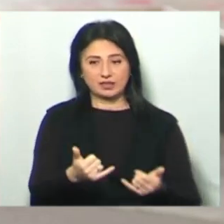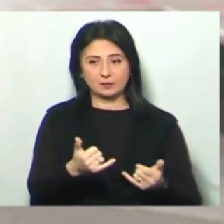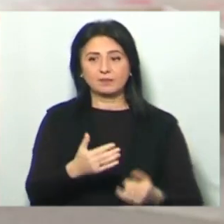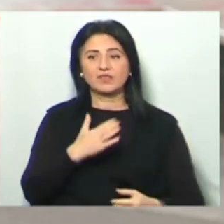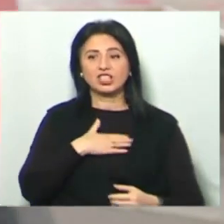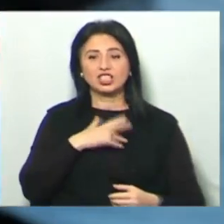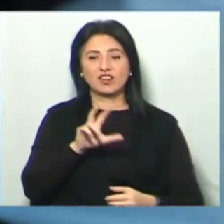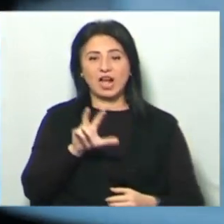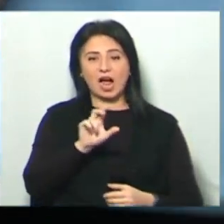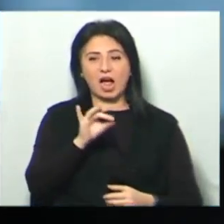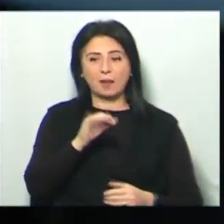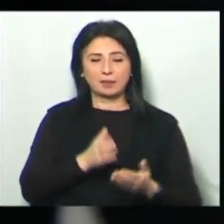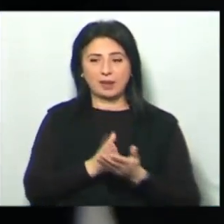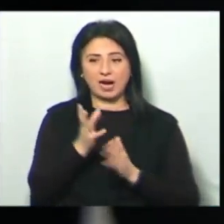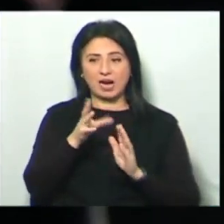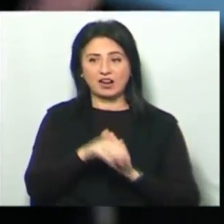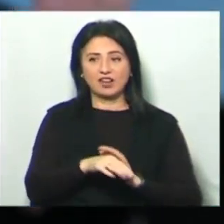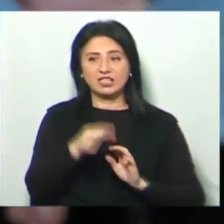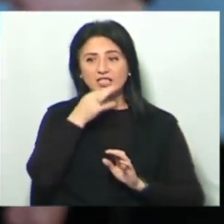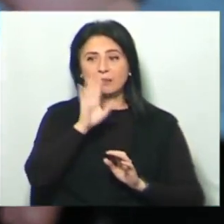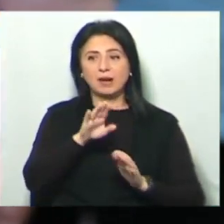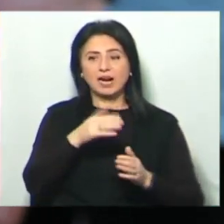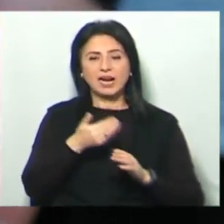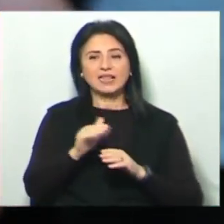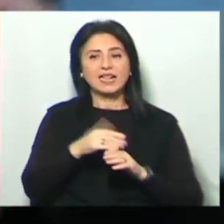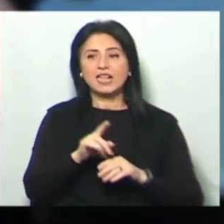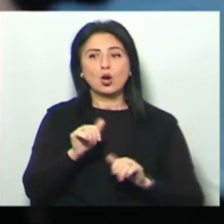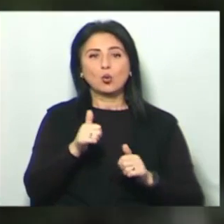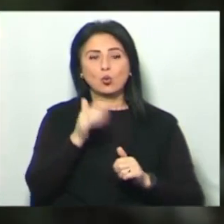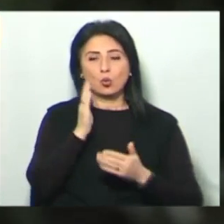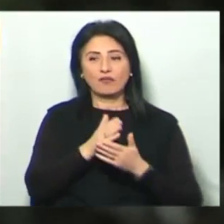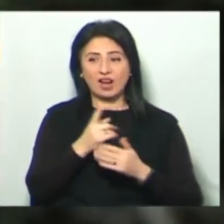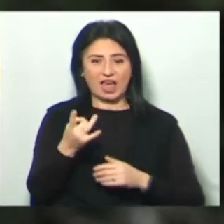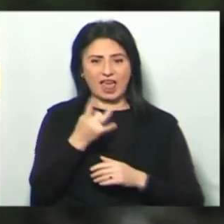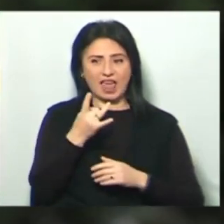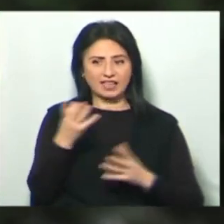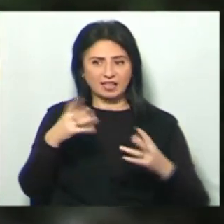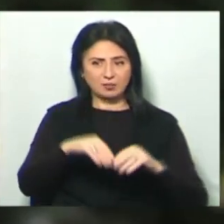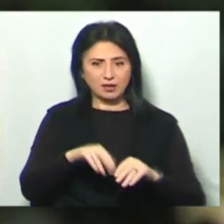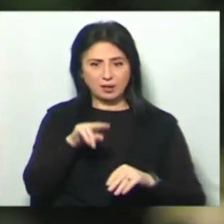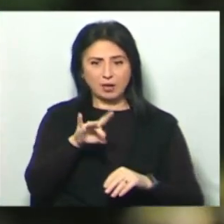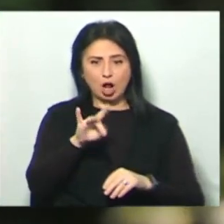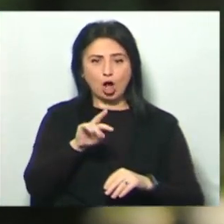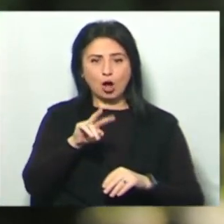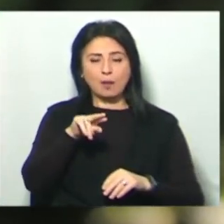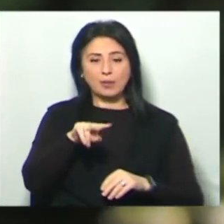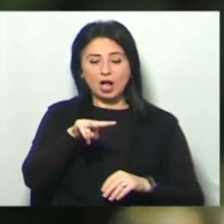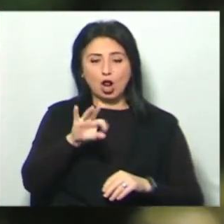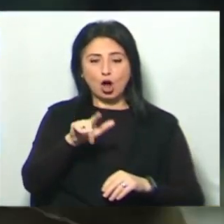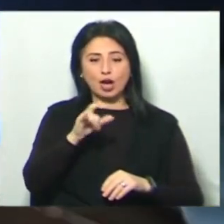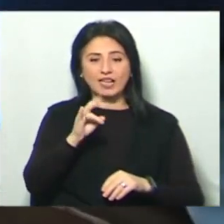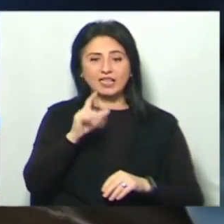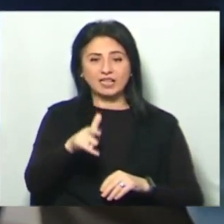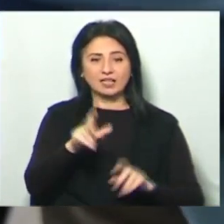ამ ჩვენი ჰაბის ფარგლებში. და მე ნელ-ნელა იცით როგორ ხდება, რომ როცა ერთხელ ჩაერთვები ამ პლოგინგში, ორჯერ, სამჯერ, მე ცხოვრების